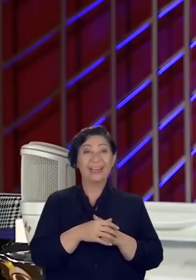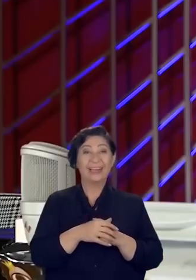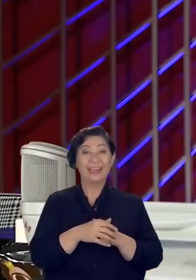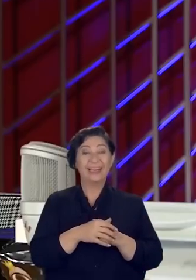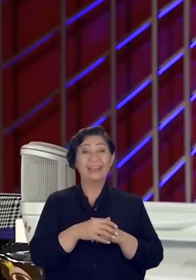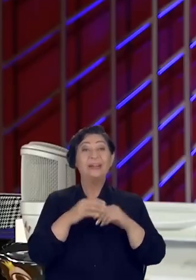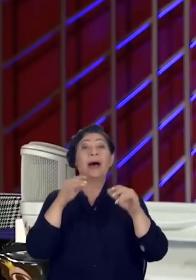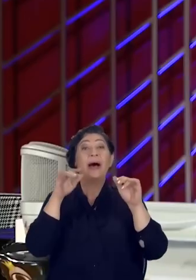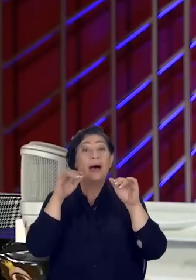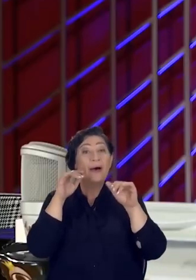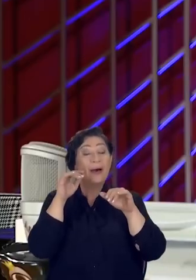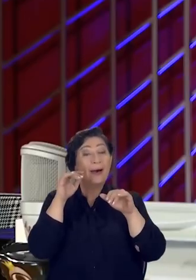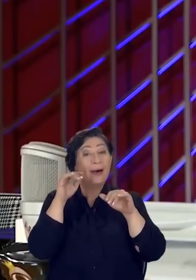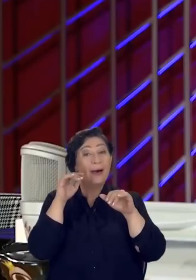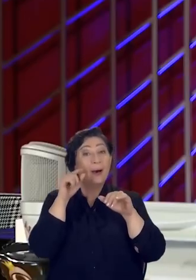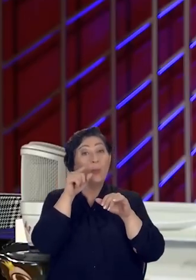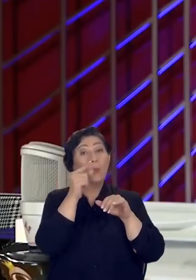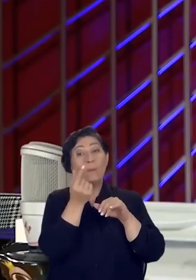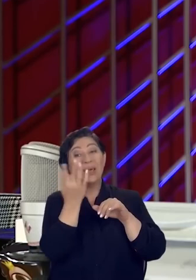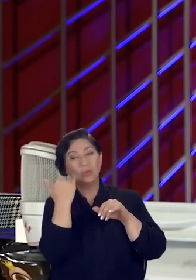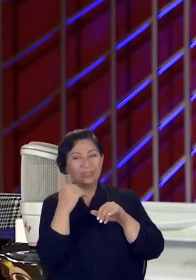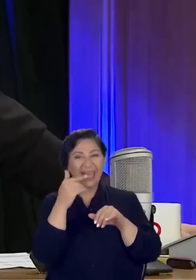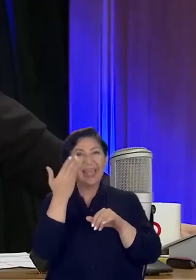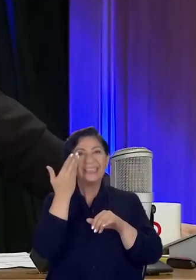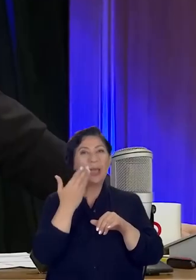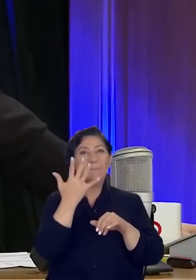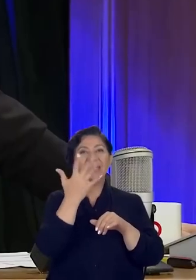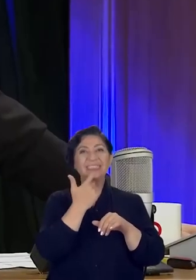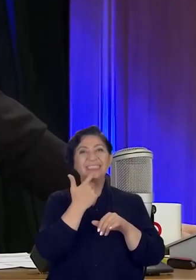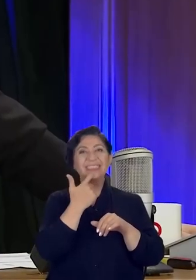Evet ve bu biraz önce izlediğimiz